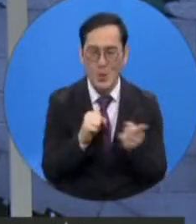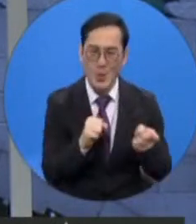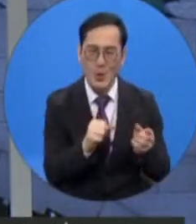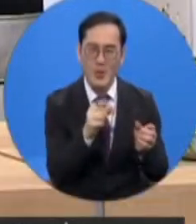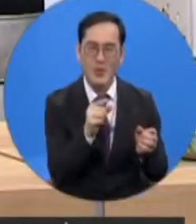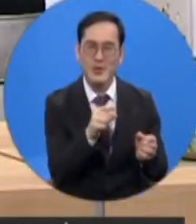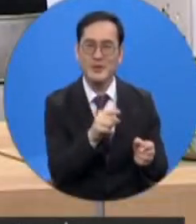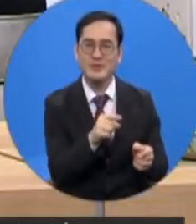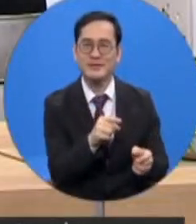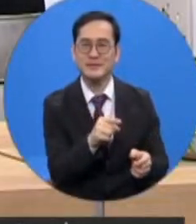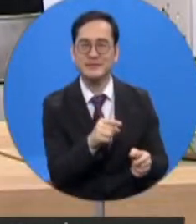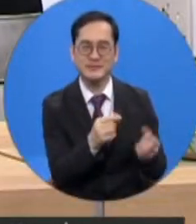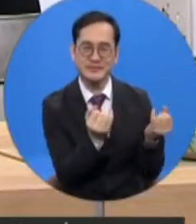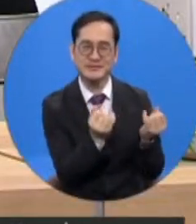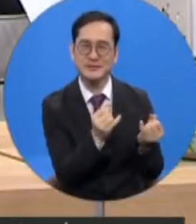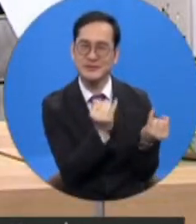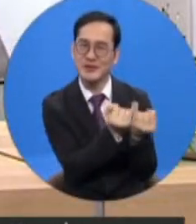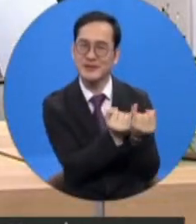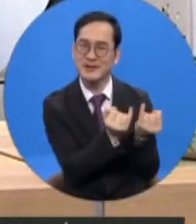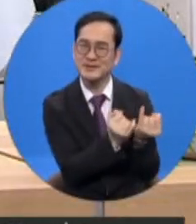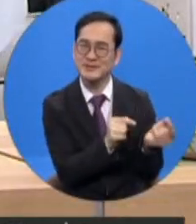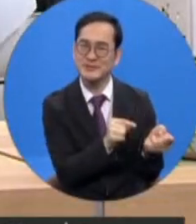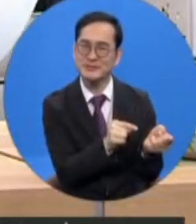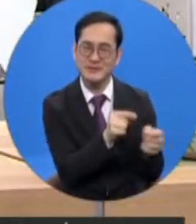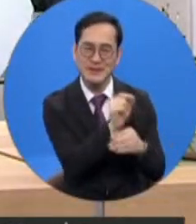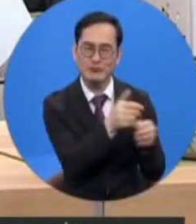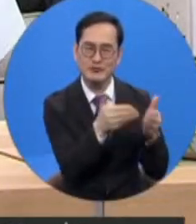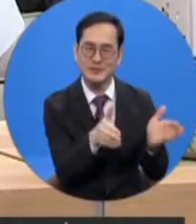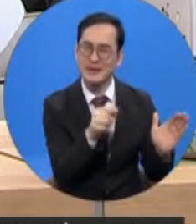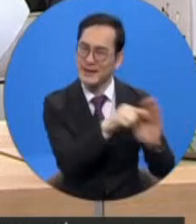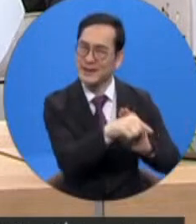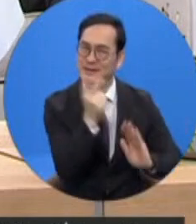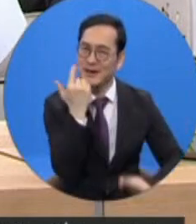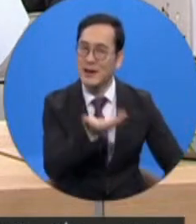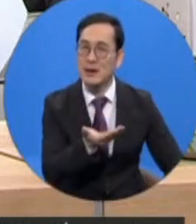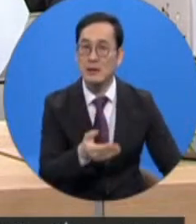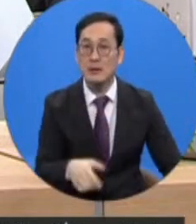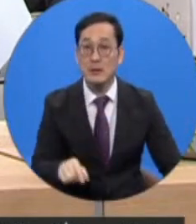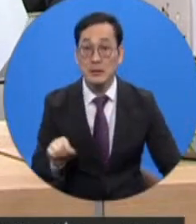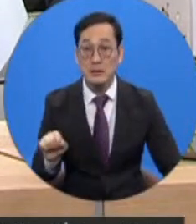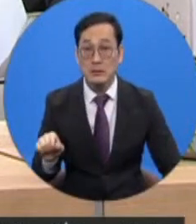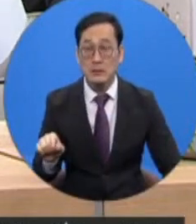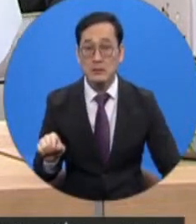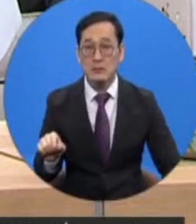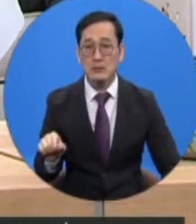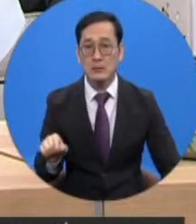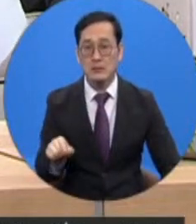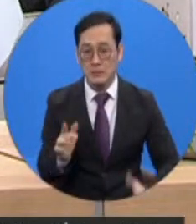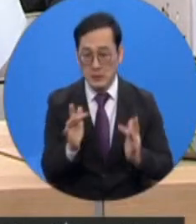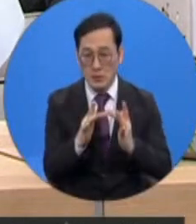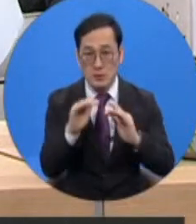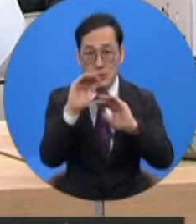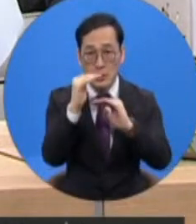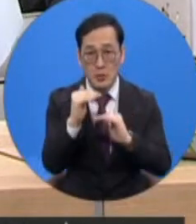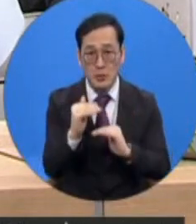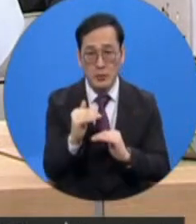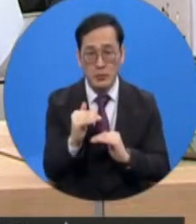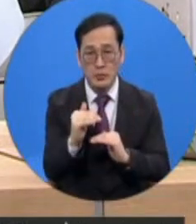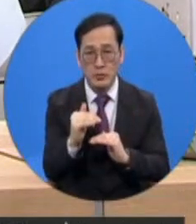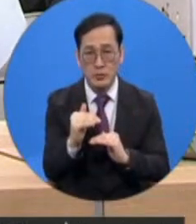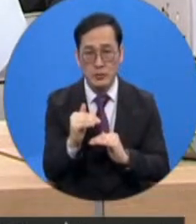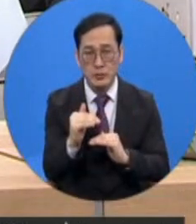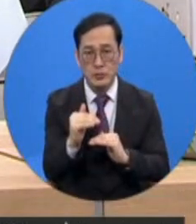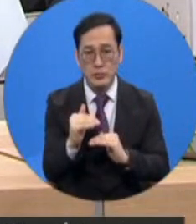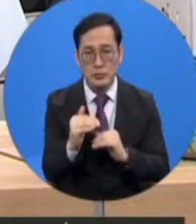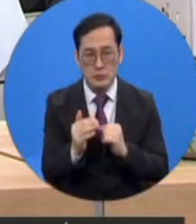올렸다라고 하니까 자 과연 이 이재명 후보의 선대위 측에서도 정확한 사실관계 팩트 체크를 해봐야